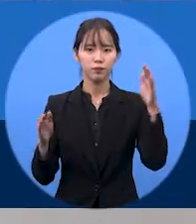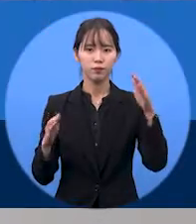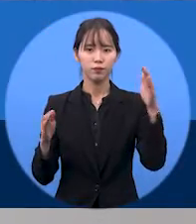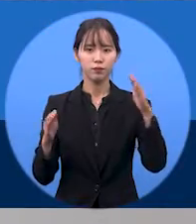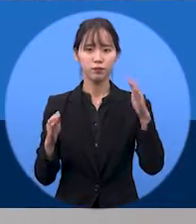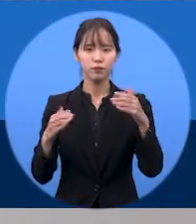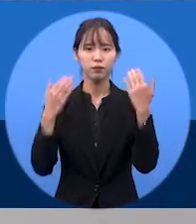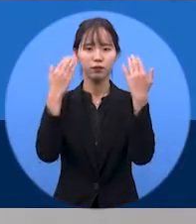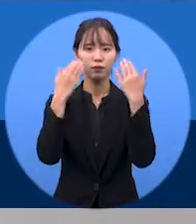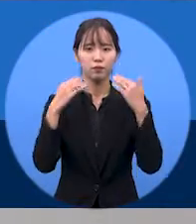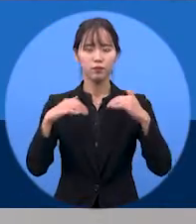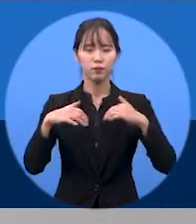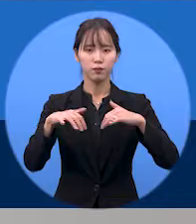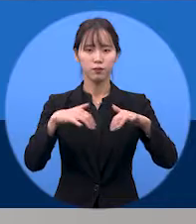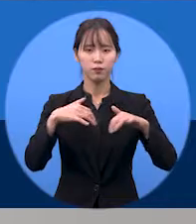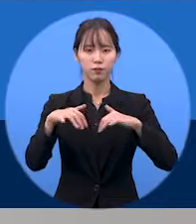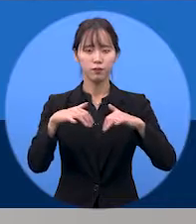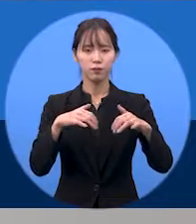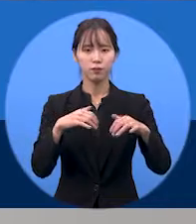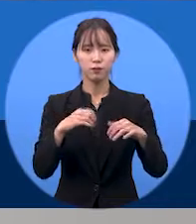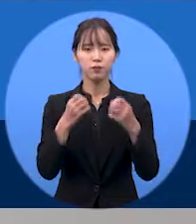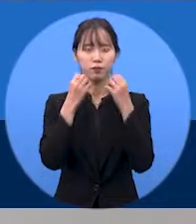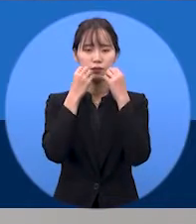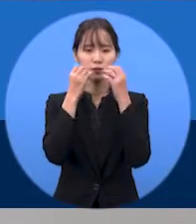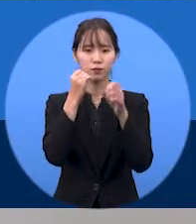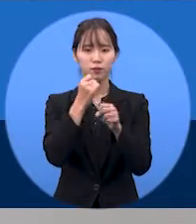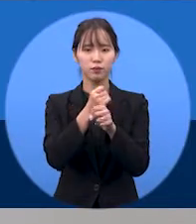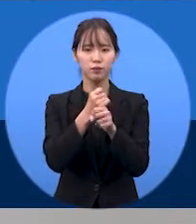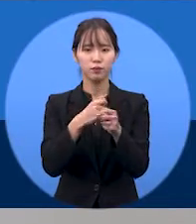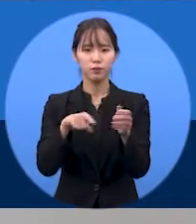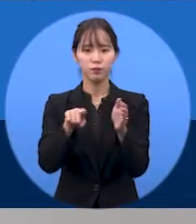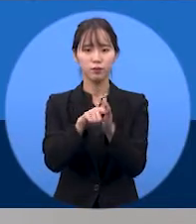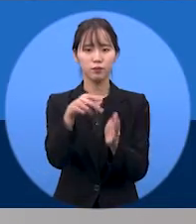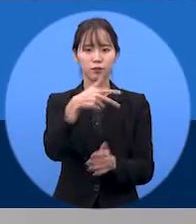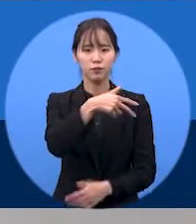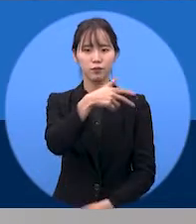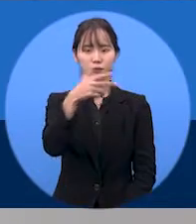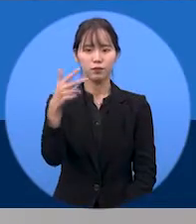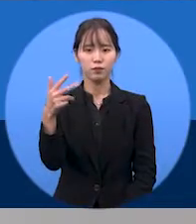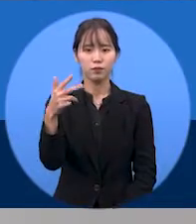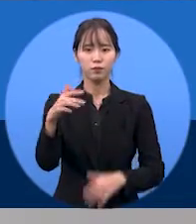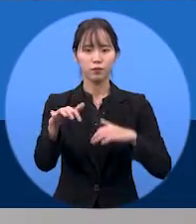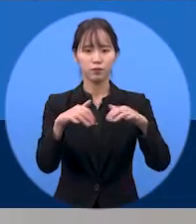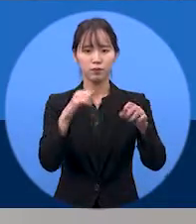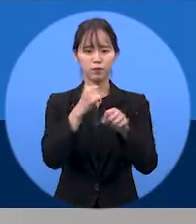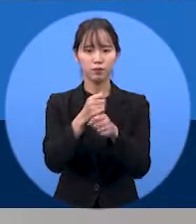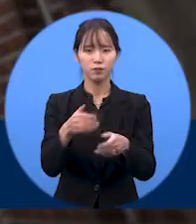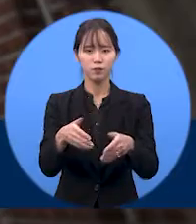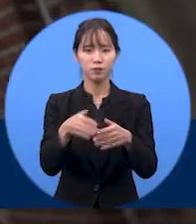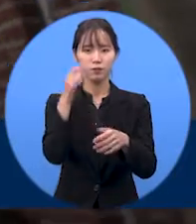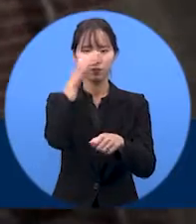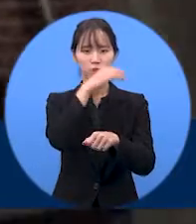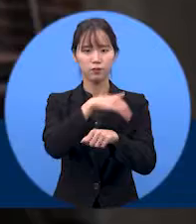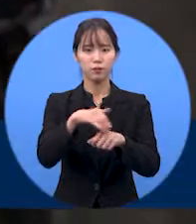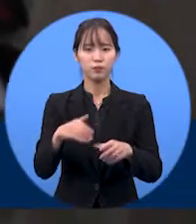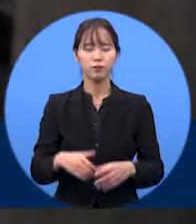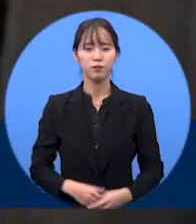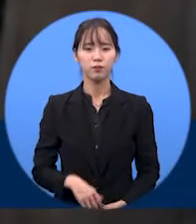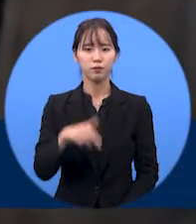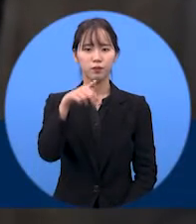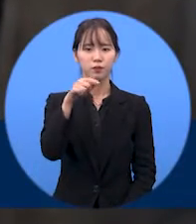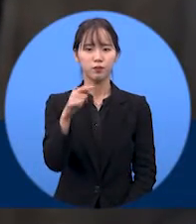학생들의 통학로 환경 개선 사업의 일환으로 전농 이동의 무지개 오솔길이 조성됐습니다.